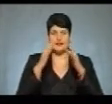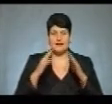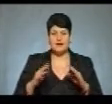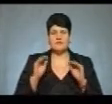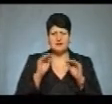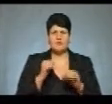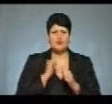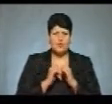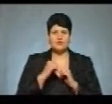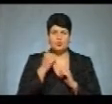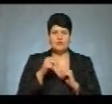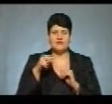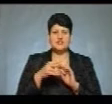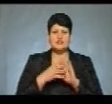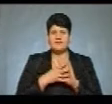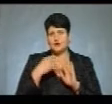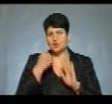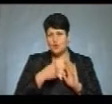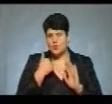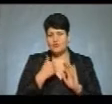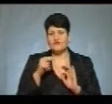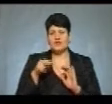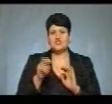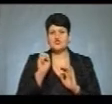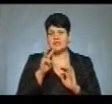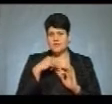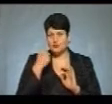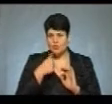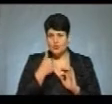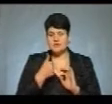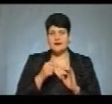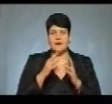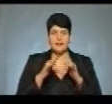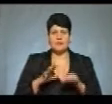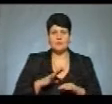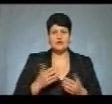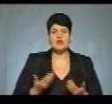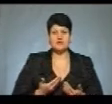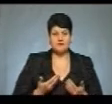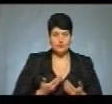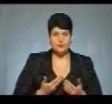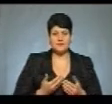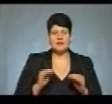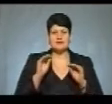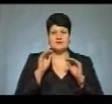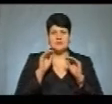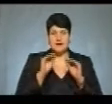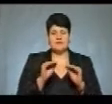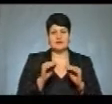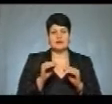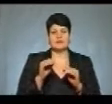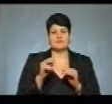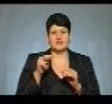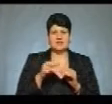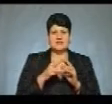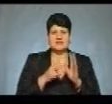встановлюють щороку з 2009-го. У 2013 році ялинка була живою. 3D-ілюмінацію встановили у 2017-му